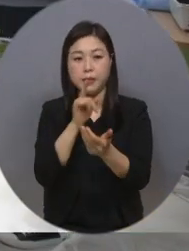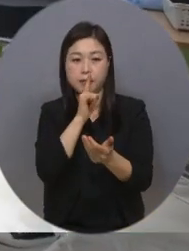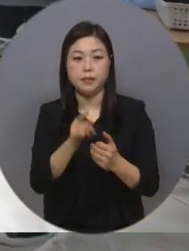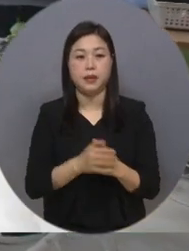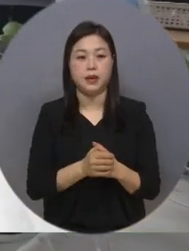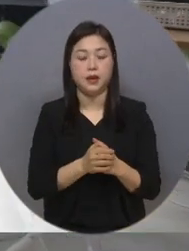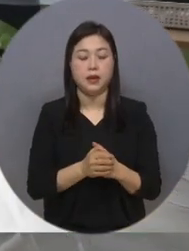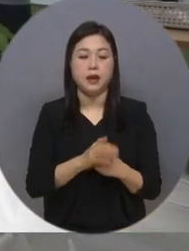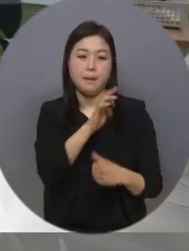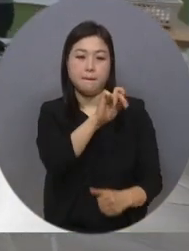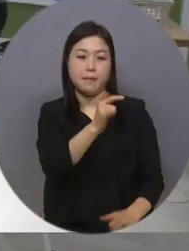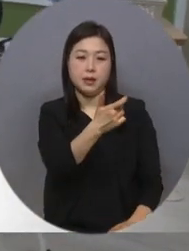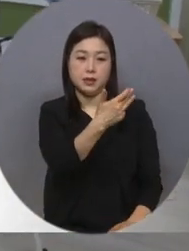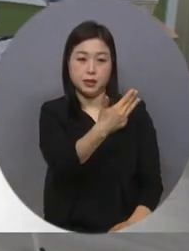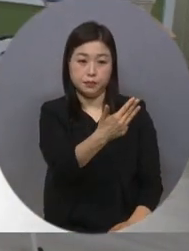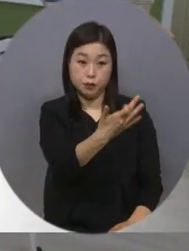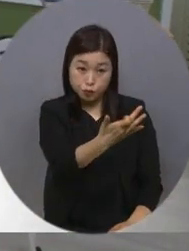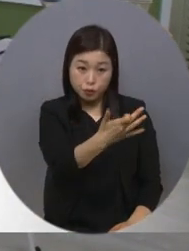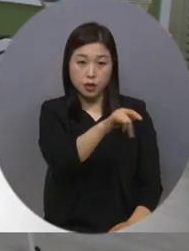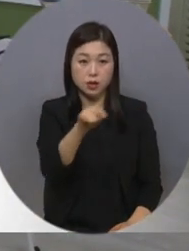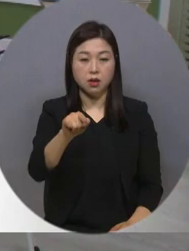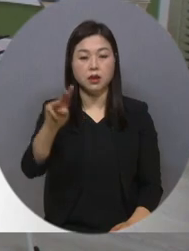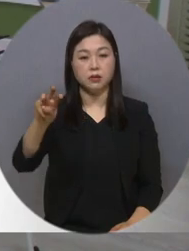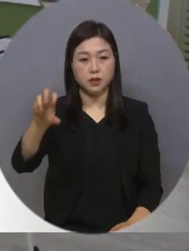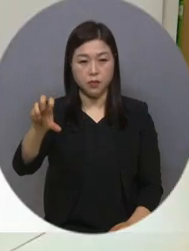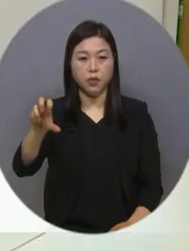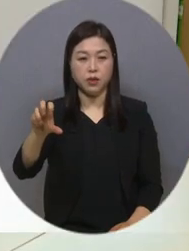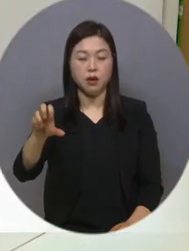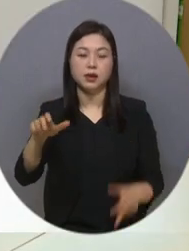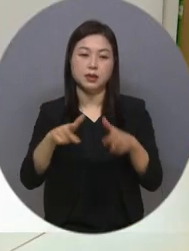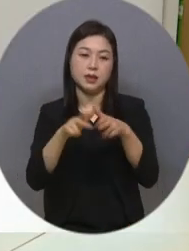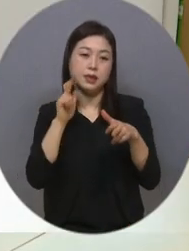만 19세에서 35세 사이의 중증장애인 중